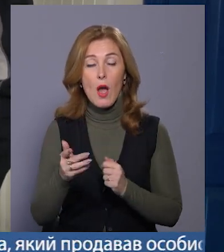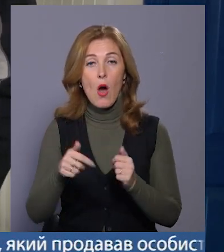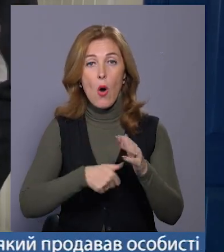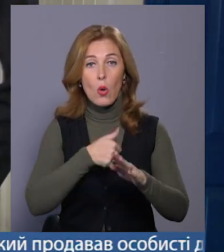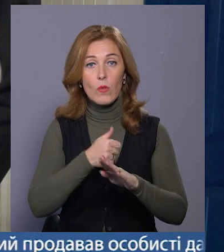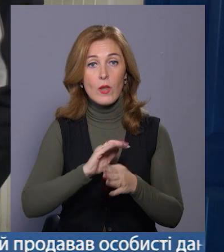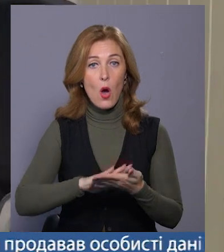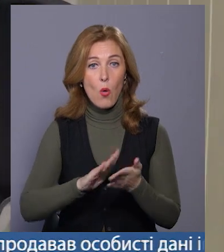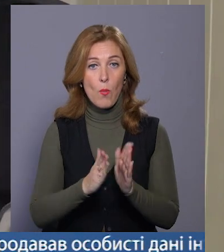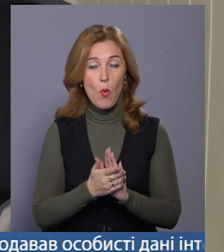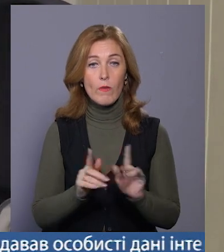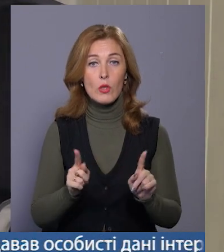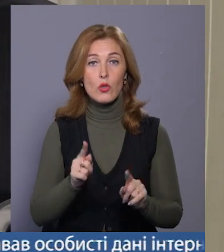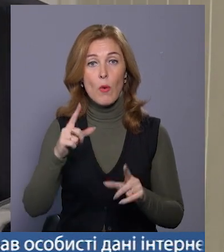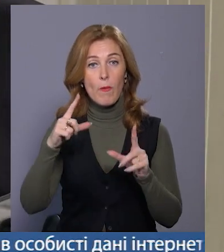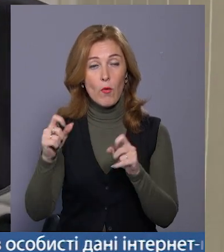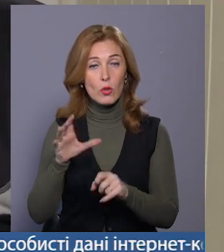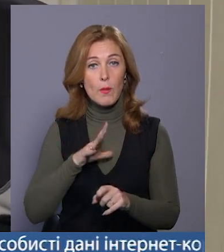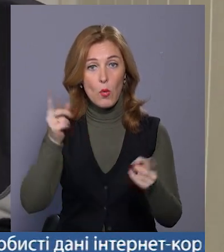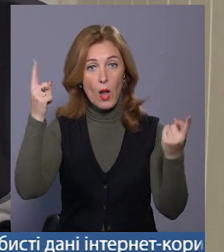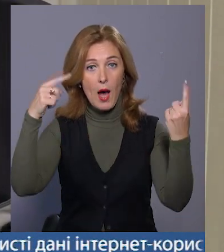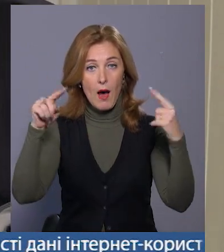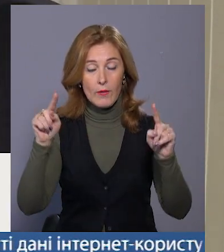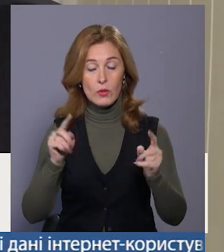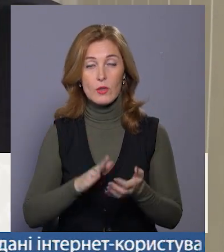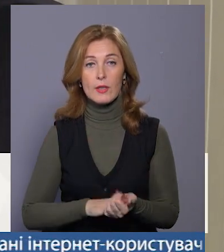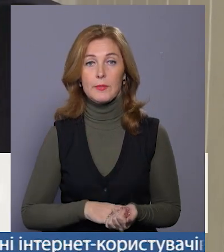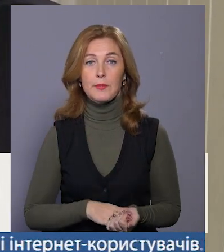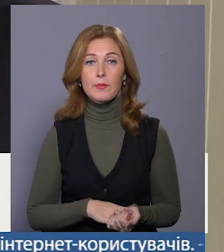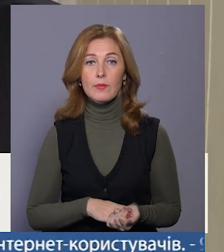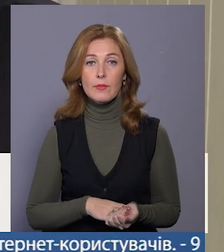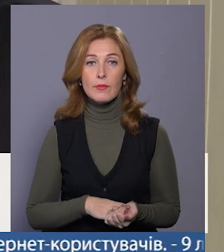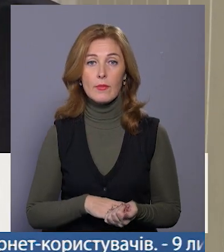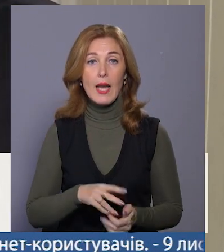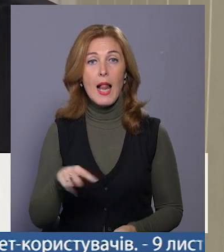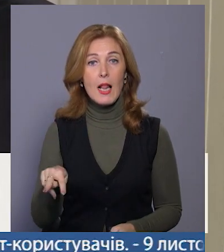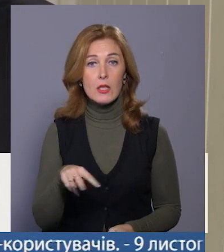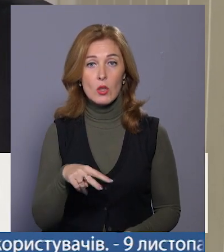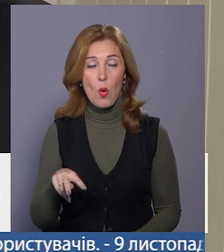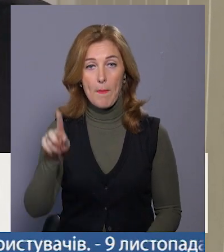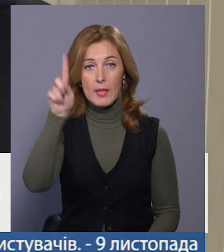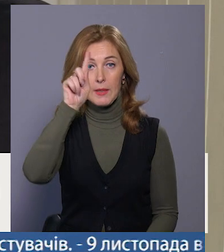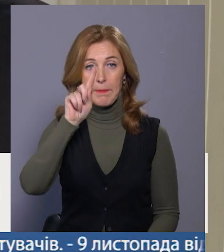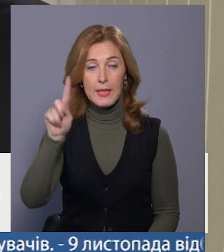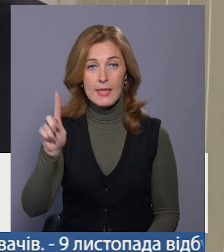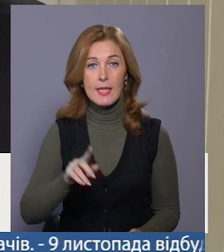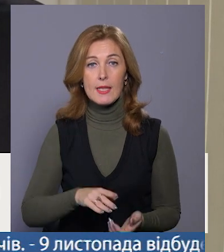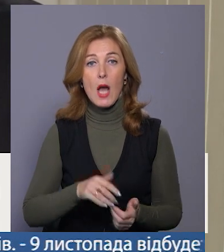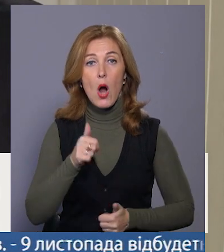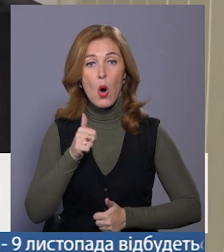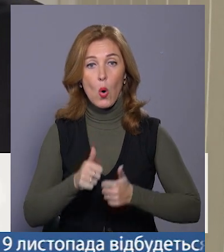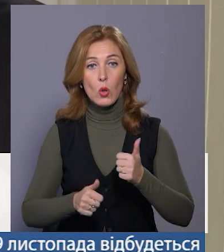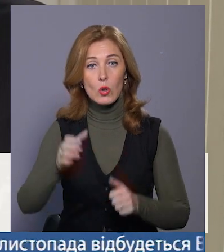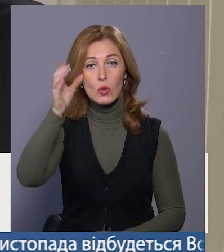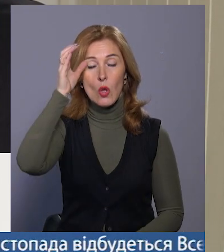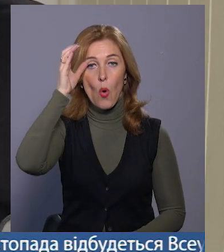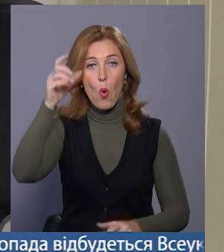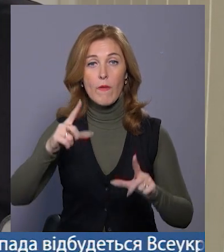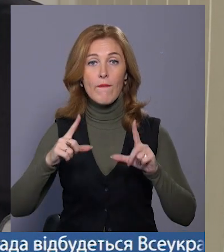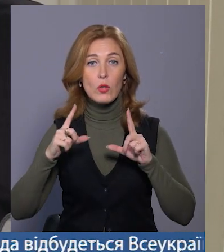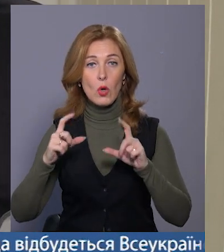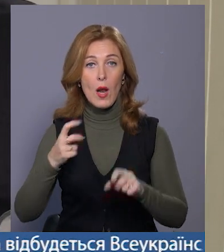були авторськими. Є структура Вікіпедії, яка робить в листопаді місяці конкурс наукової